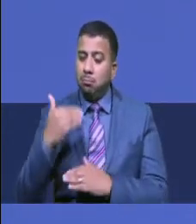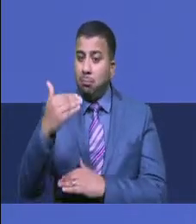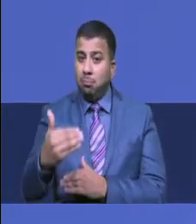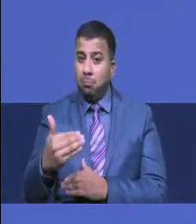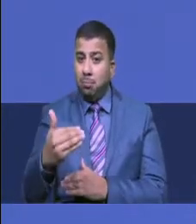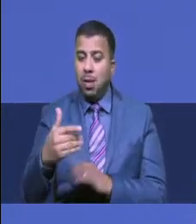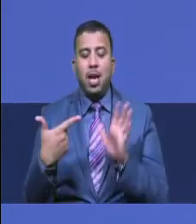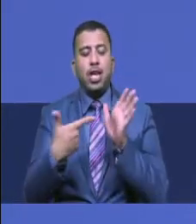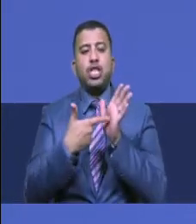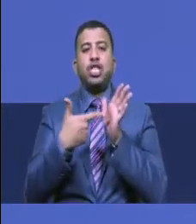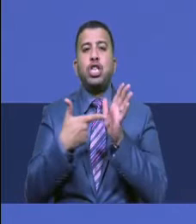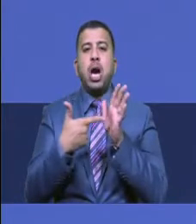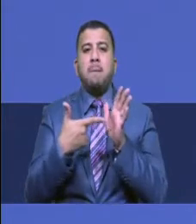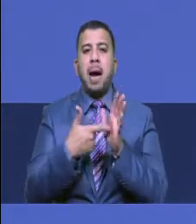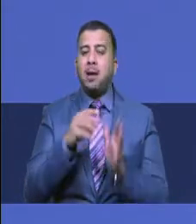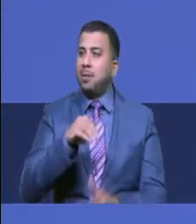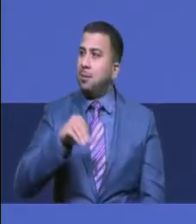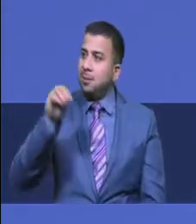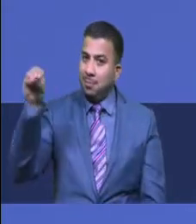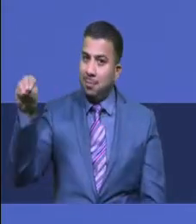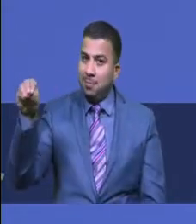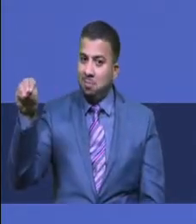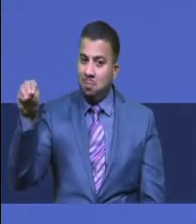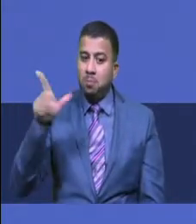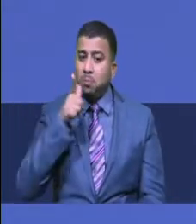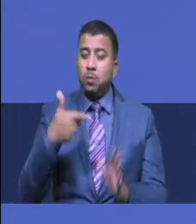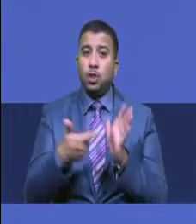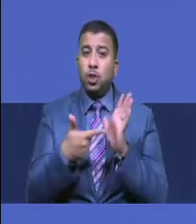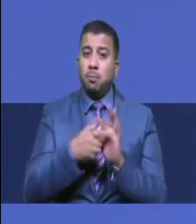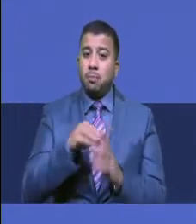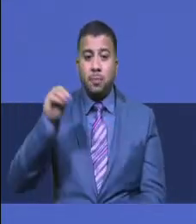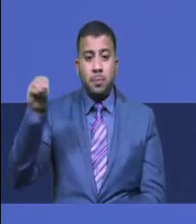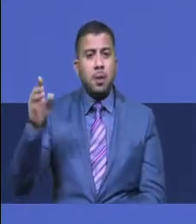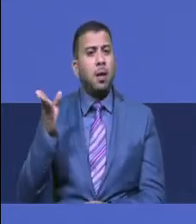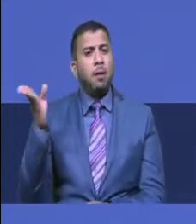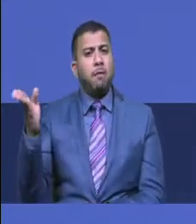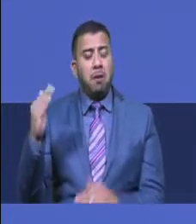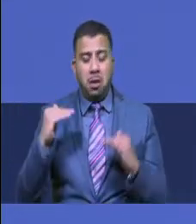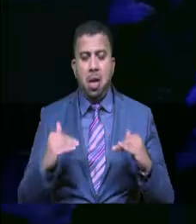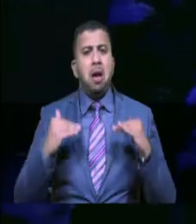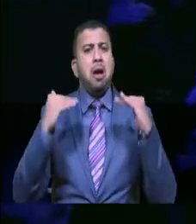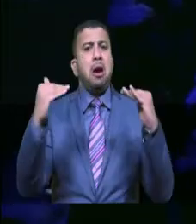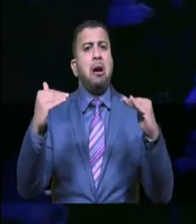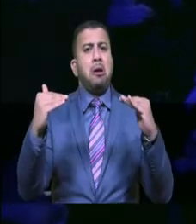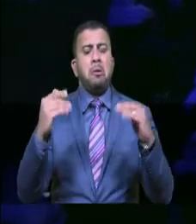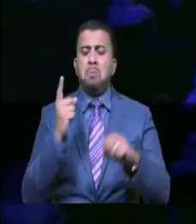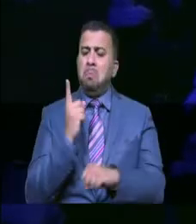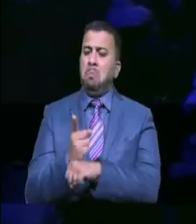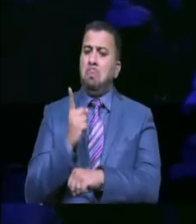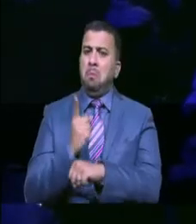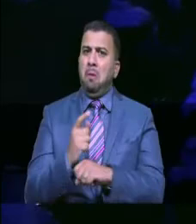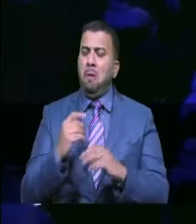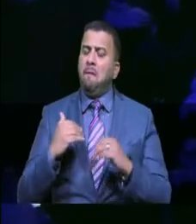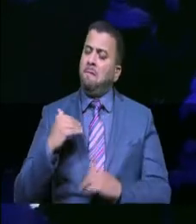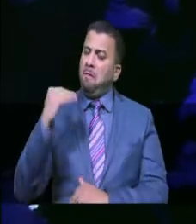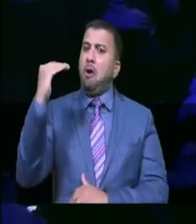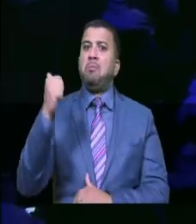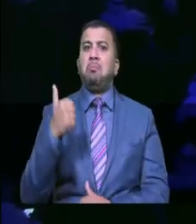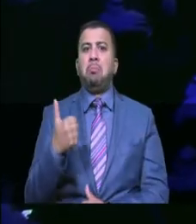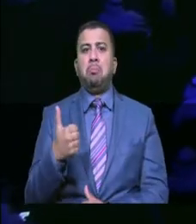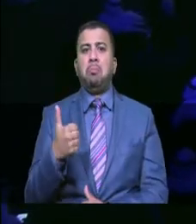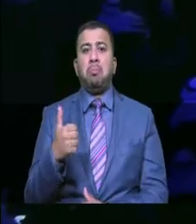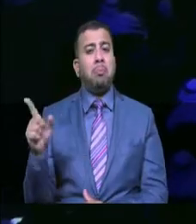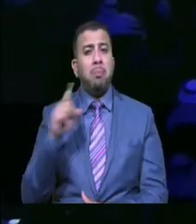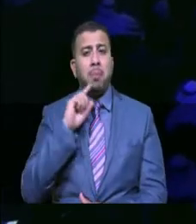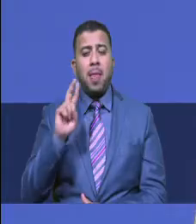المدينة الجامعية، والمدينة الجامعية فيها أرقى العلوم. إذن